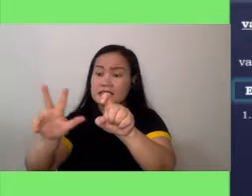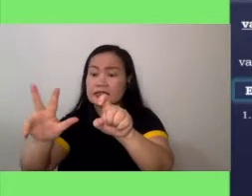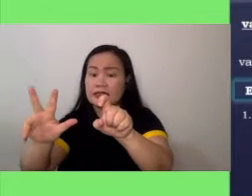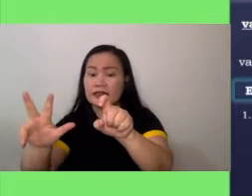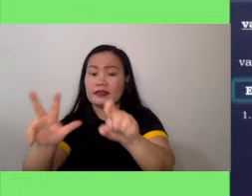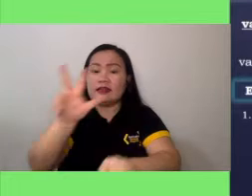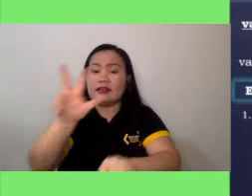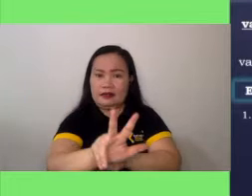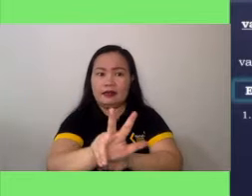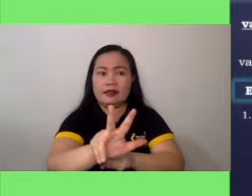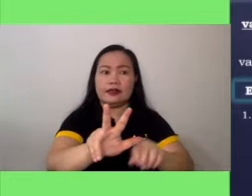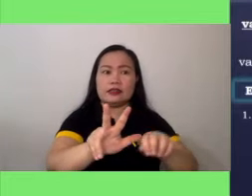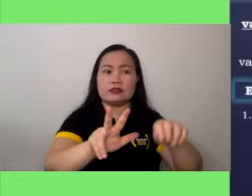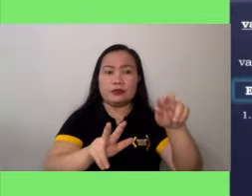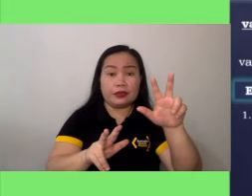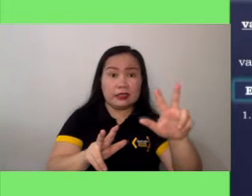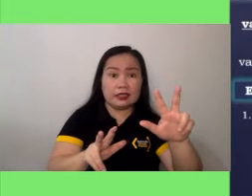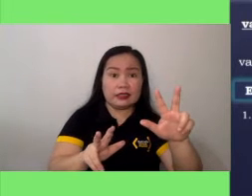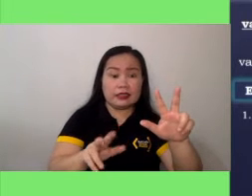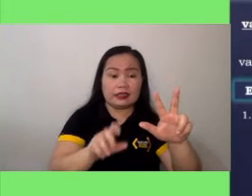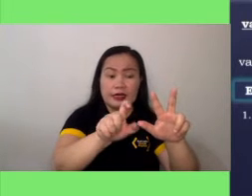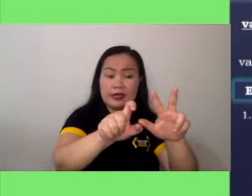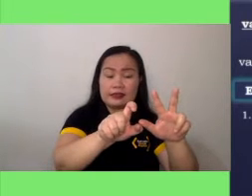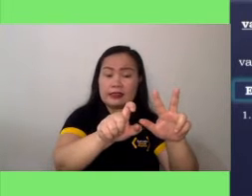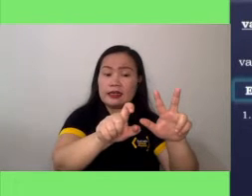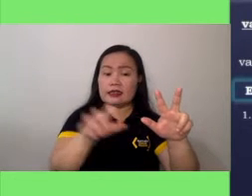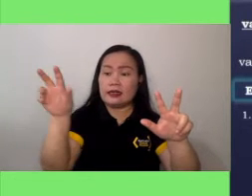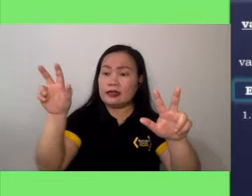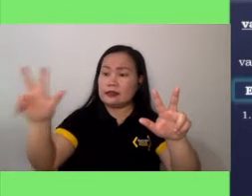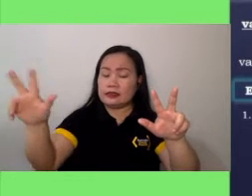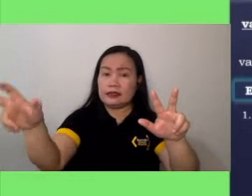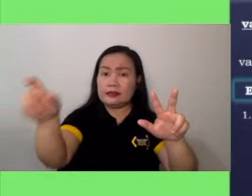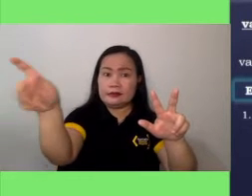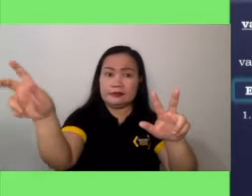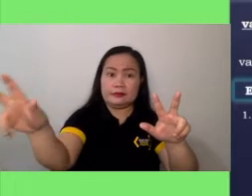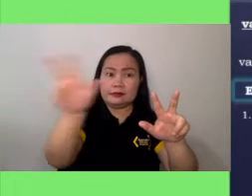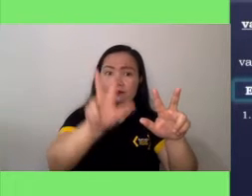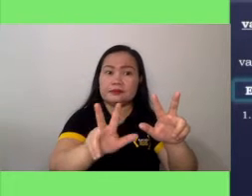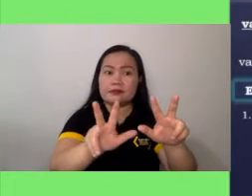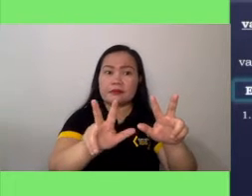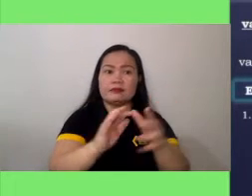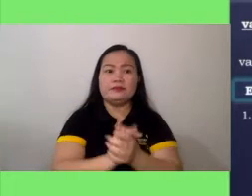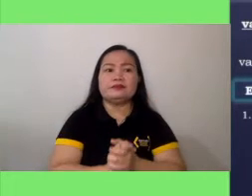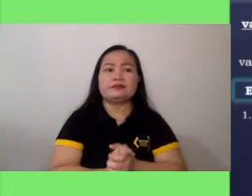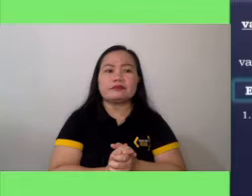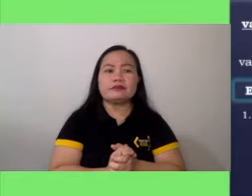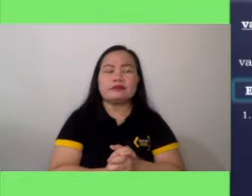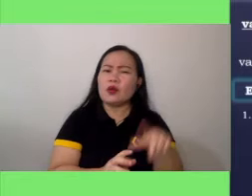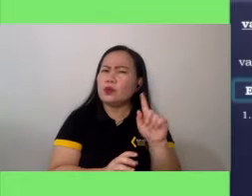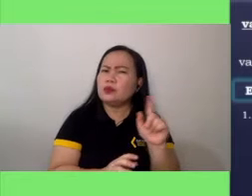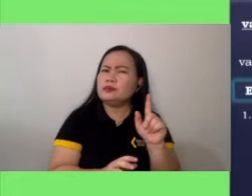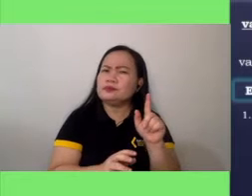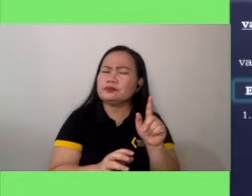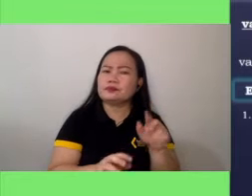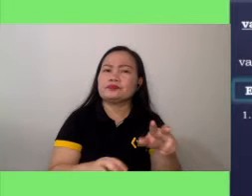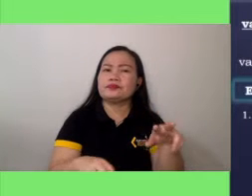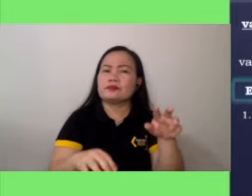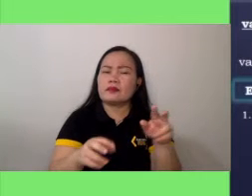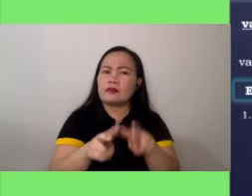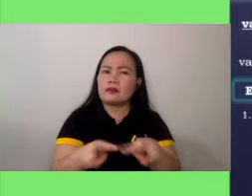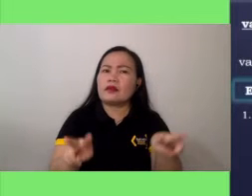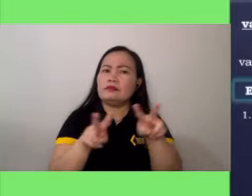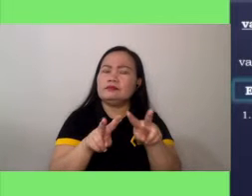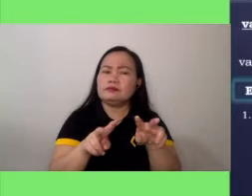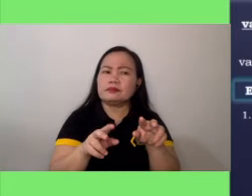variable natin, papalitan natin siya ng value. Okay, ito po, particular value. What is the